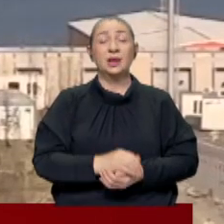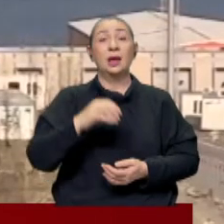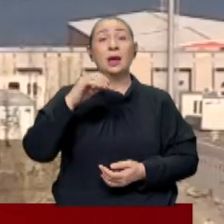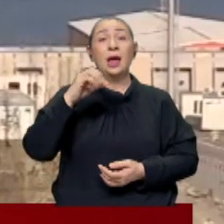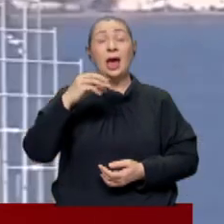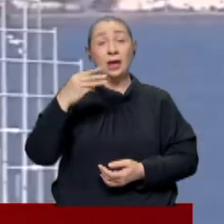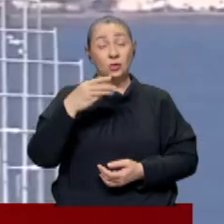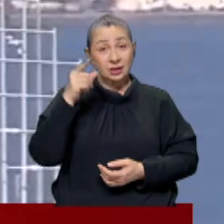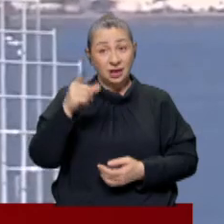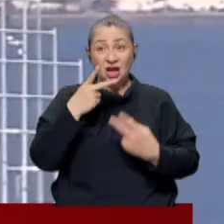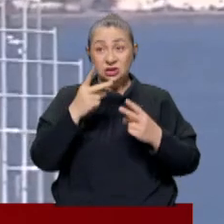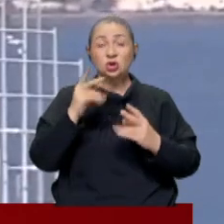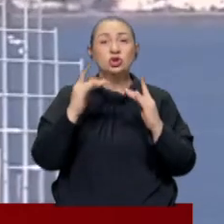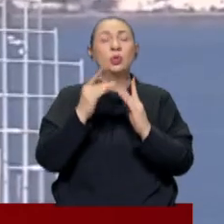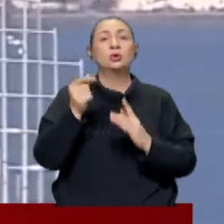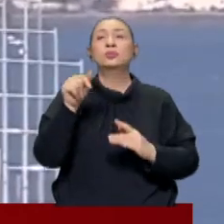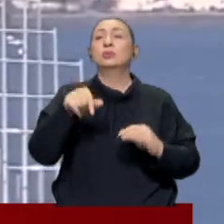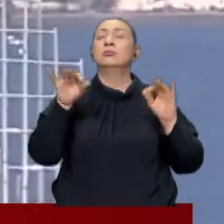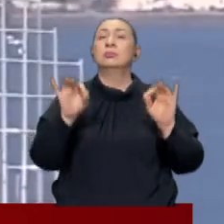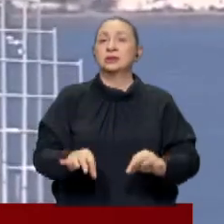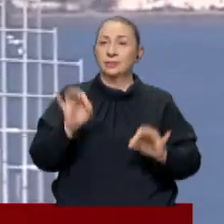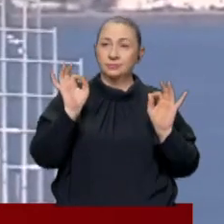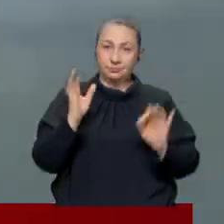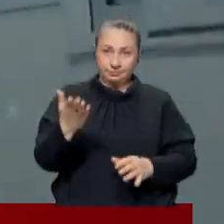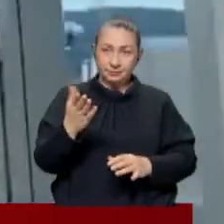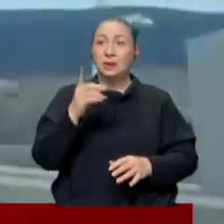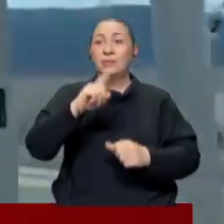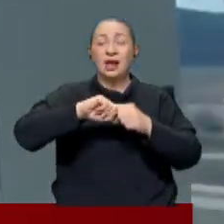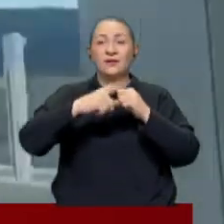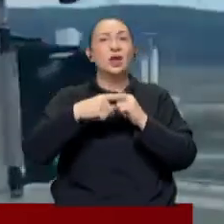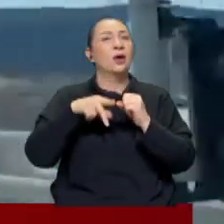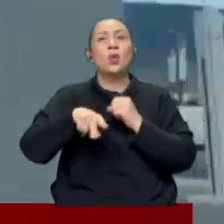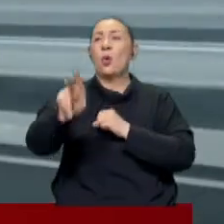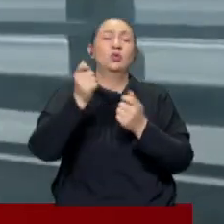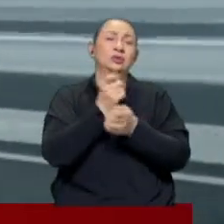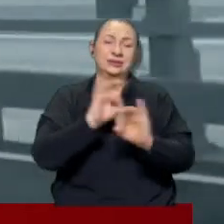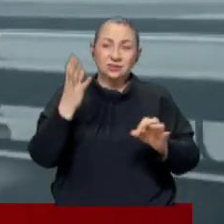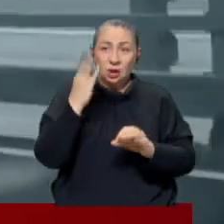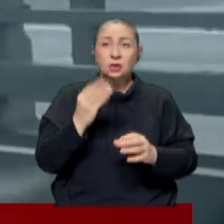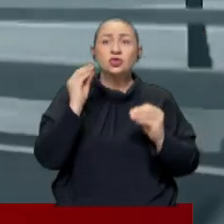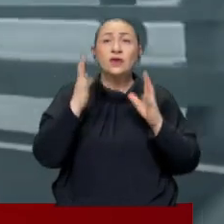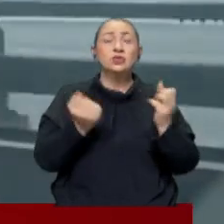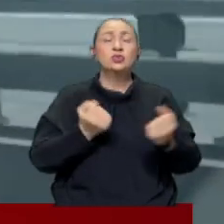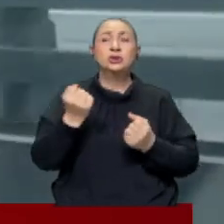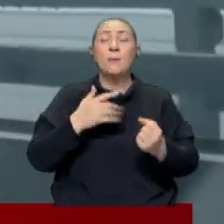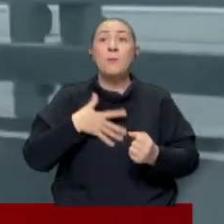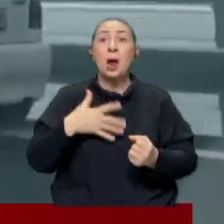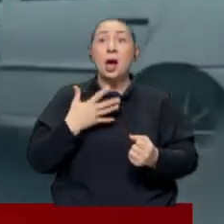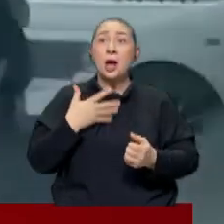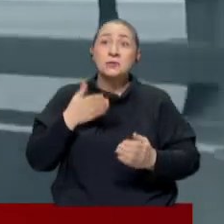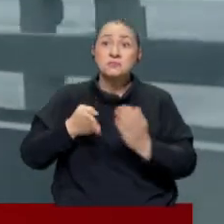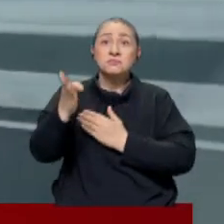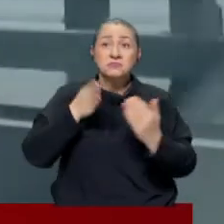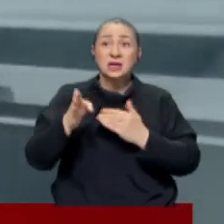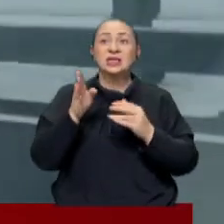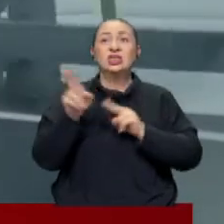Erdoğan'ın açıkladığı köprü ücreti bugün itibariyle geçerli olmaya başladı. Bir hafta boyunca ücretsiz olan pek çok sürücünün de bu nedenle ilgiyle